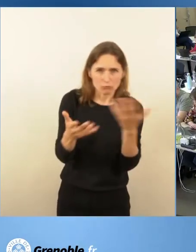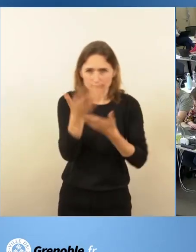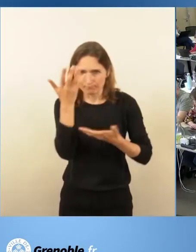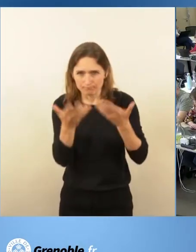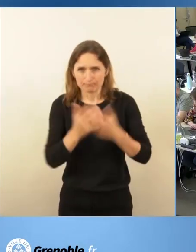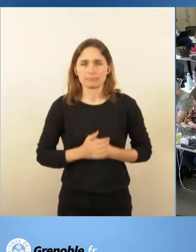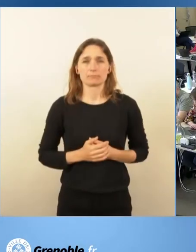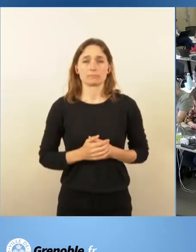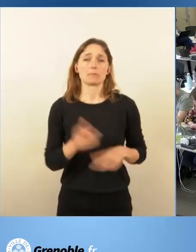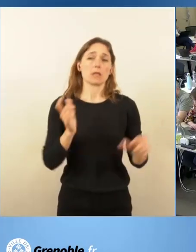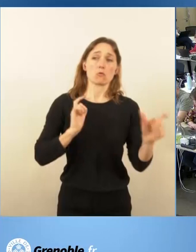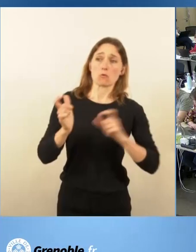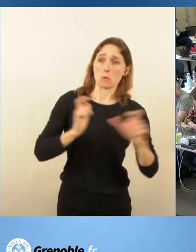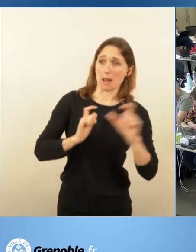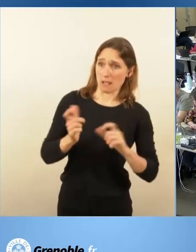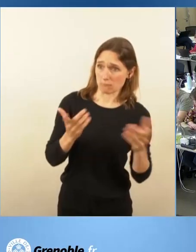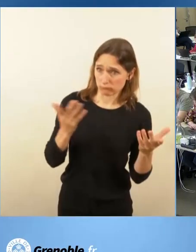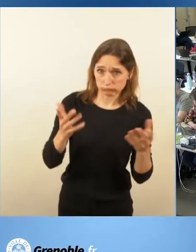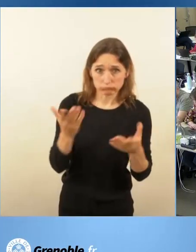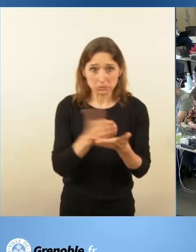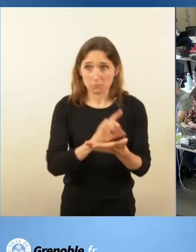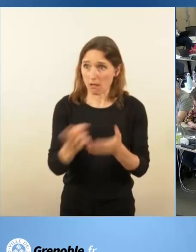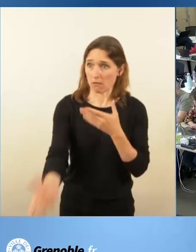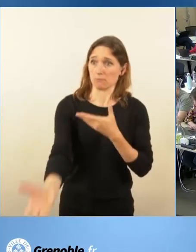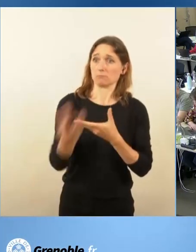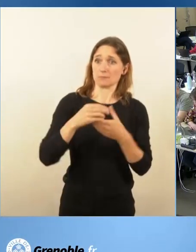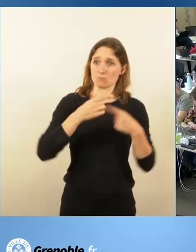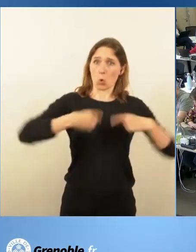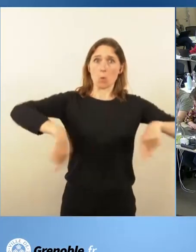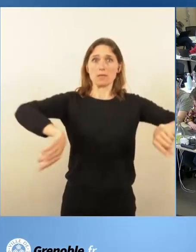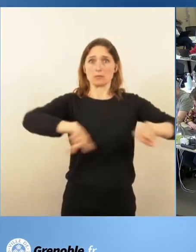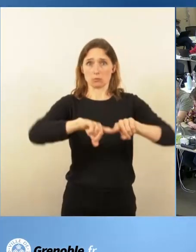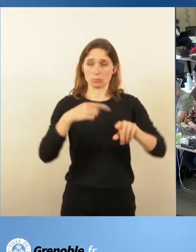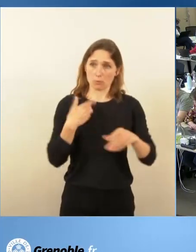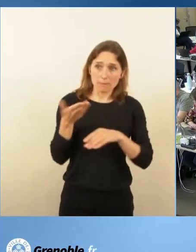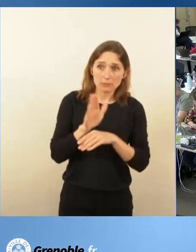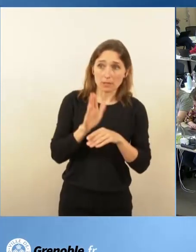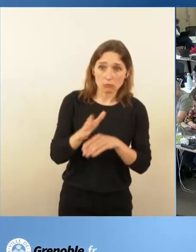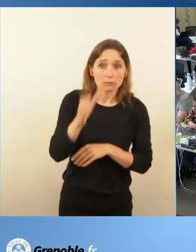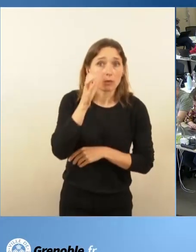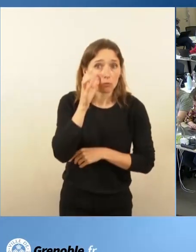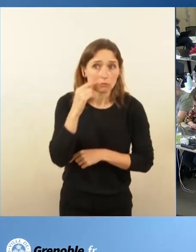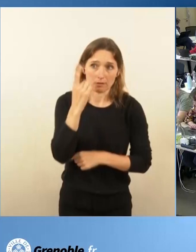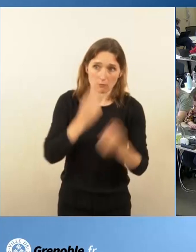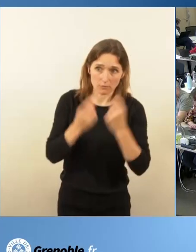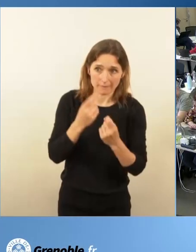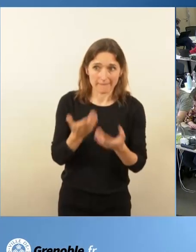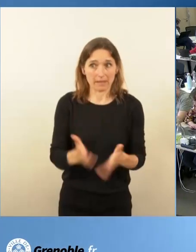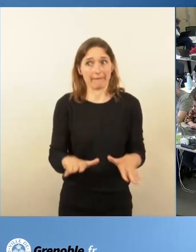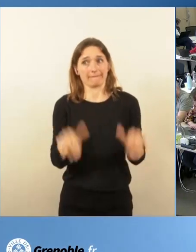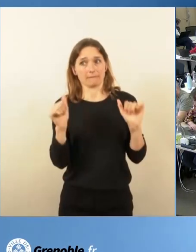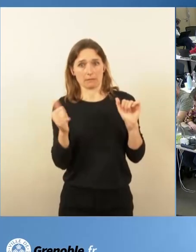mes collègues à venir en espace vitamenir en commission et écouter les présentations et poser des questions ça leur éviterait quand même